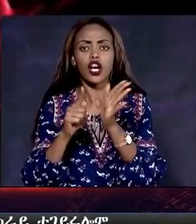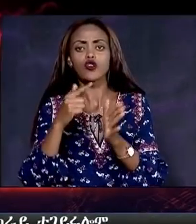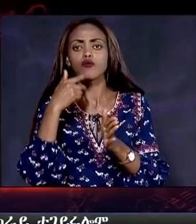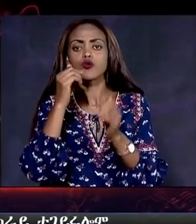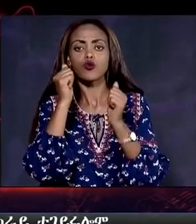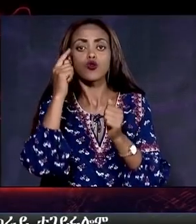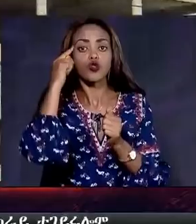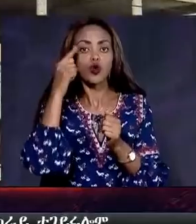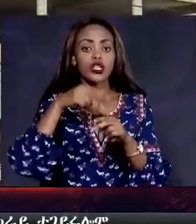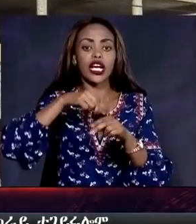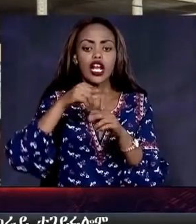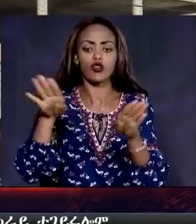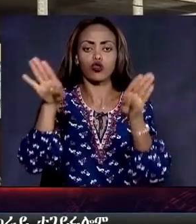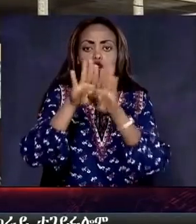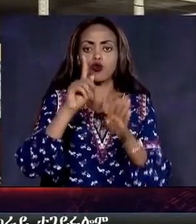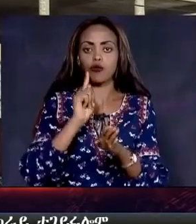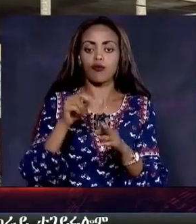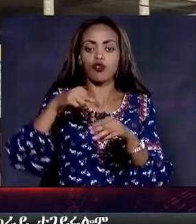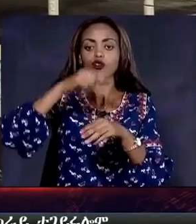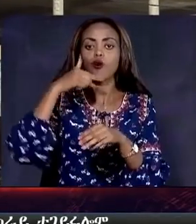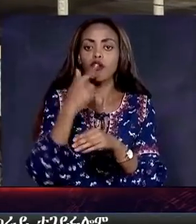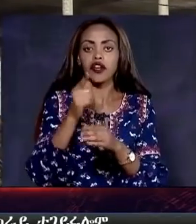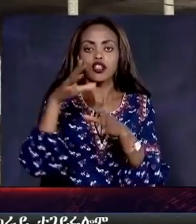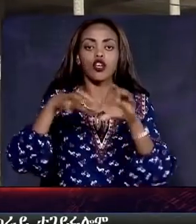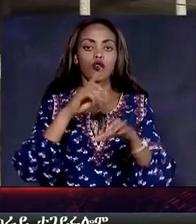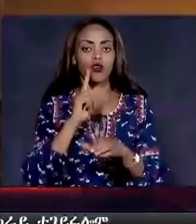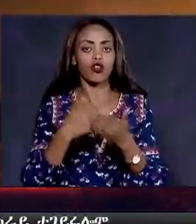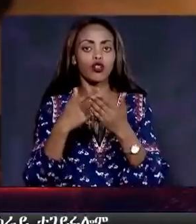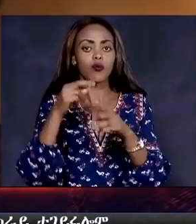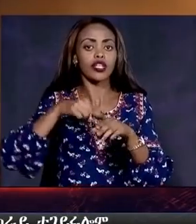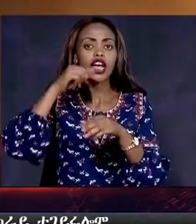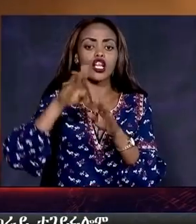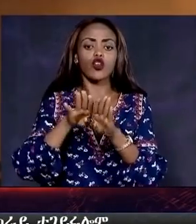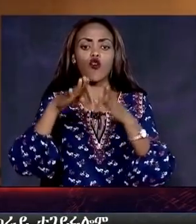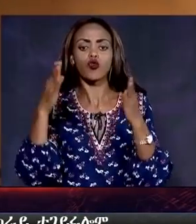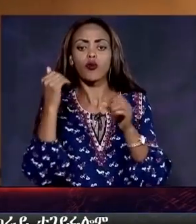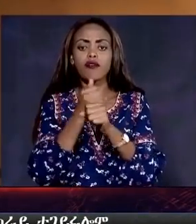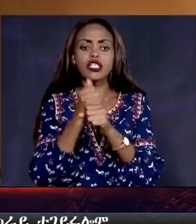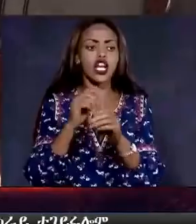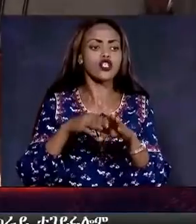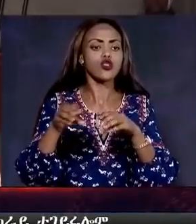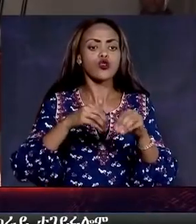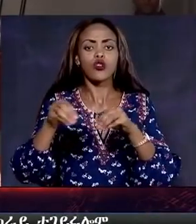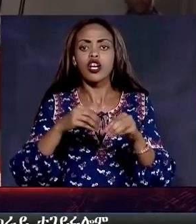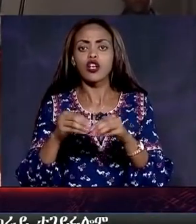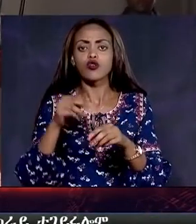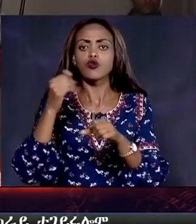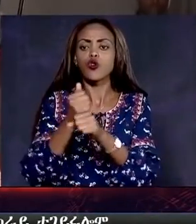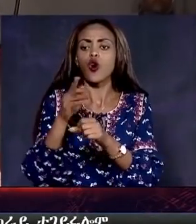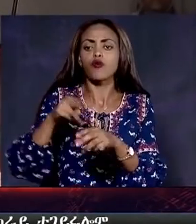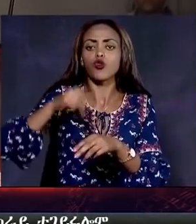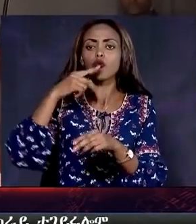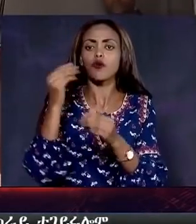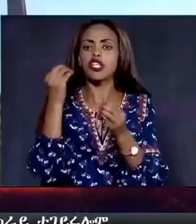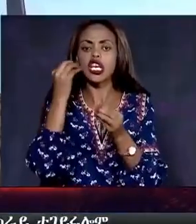تباهيلو مزحسبو تكالات سرحن كعصون تطاو نخبلن تاغيريم اتوم تكالات خفيتوم ابسرح استوافر سبات سرحم تطاو بيلوم نغزا